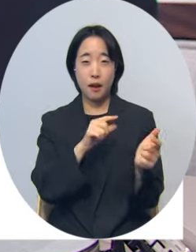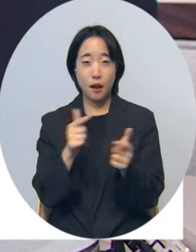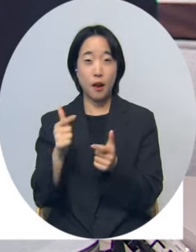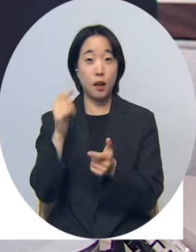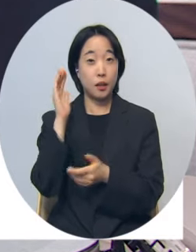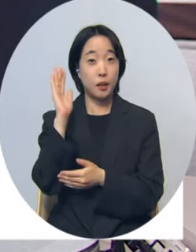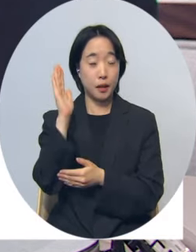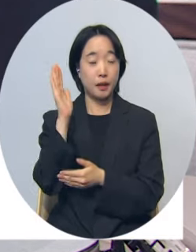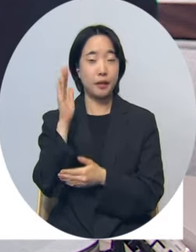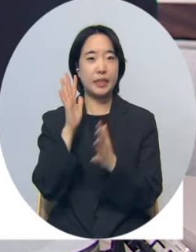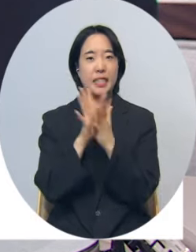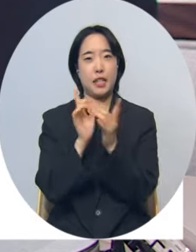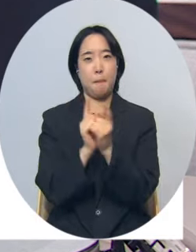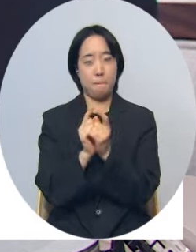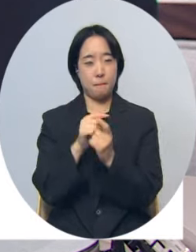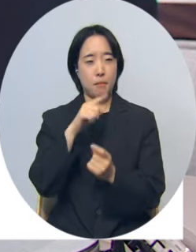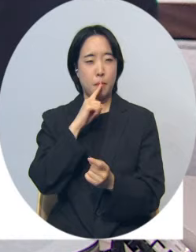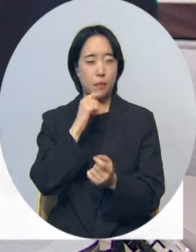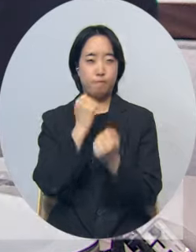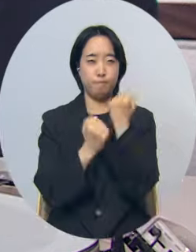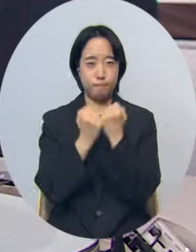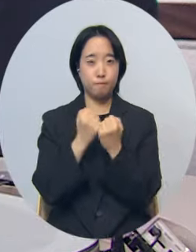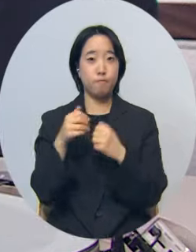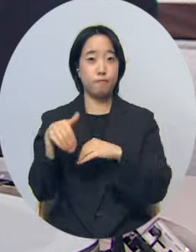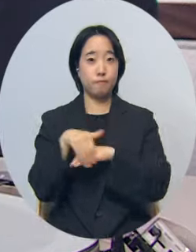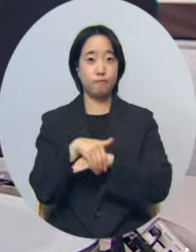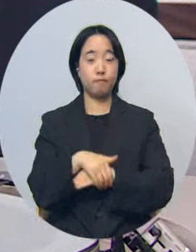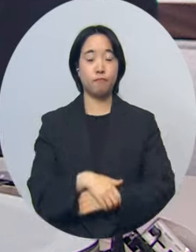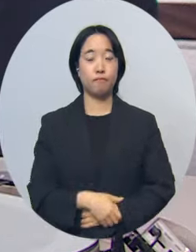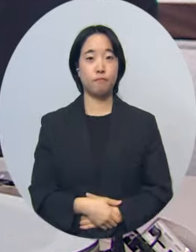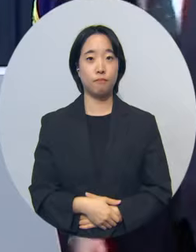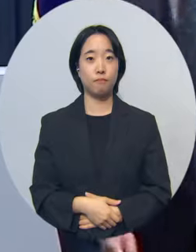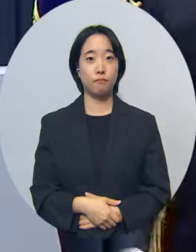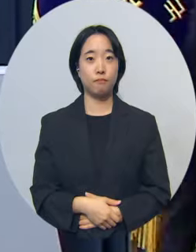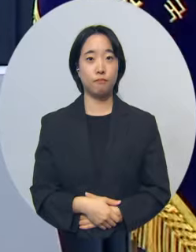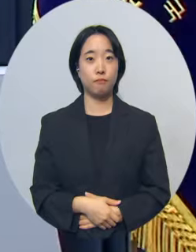직접 설명할 예정입니다. 최영은 기자입니다.